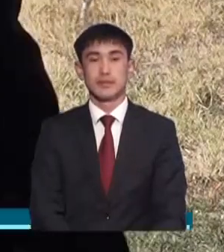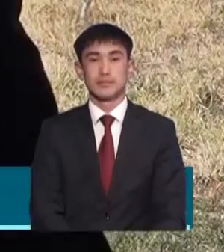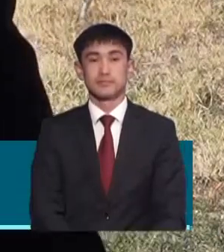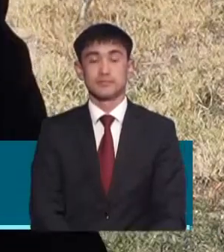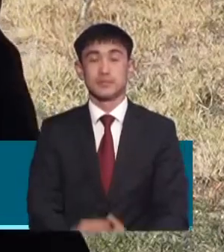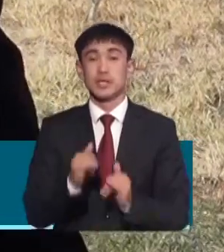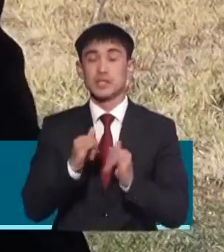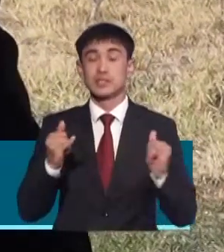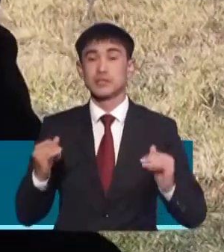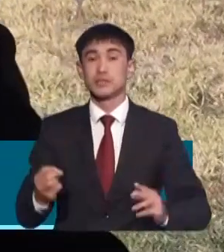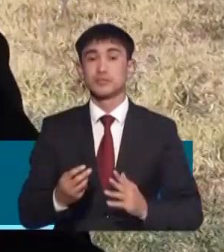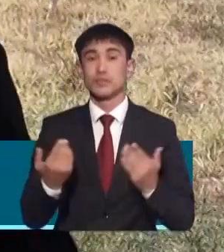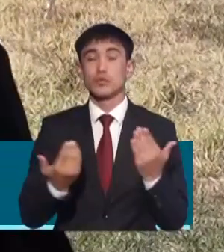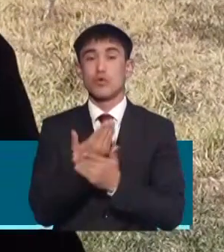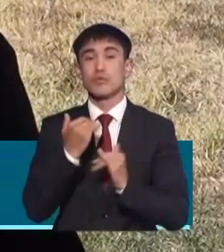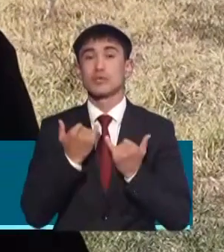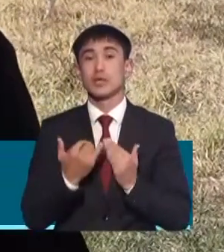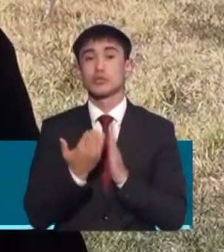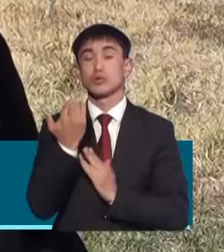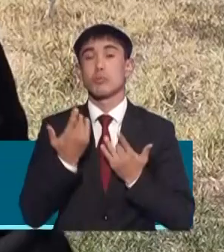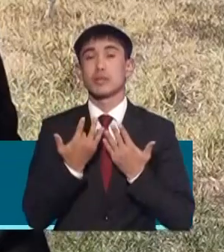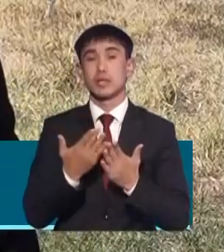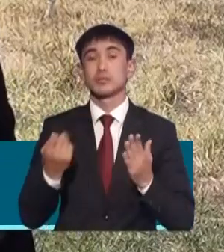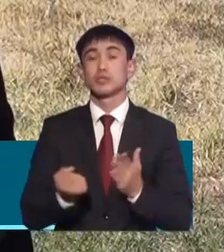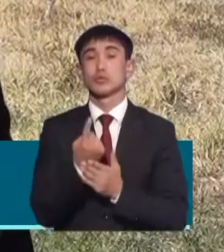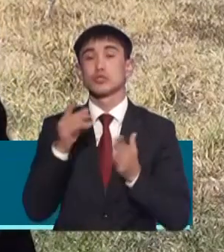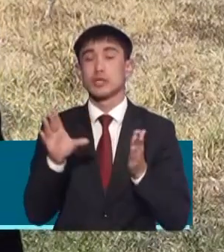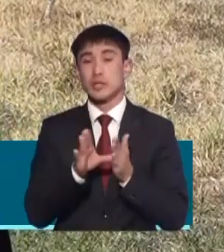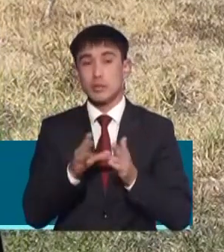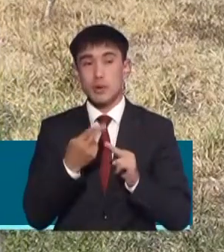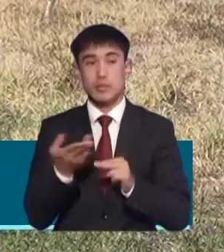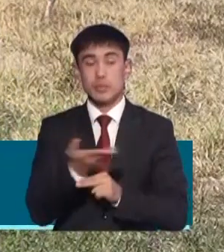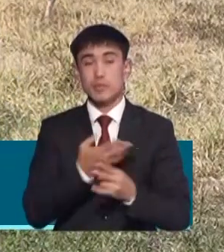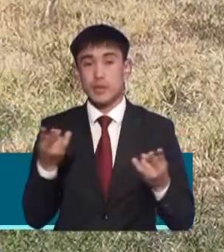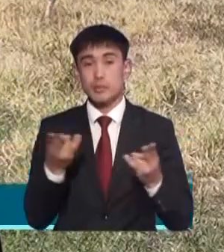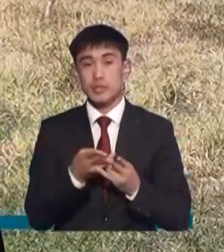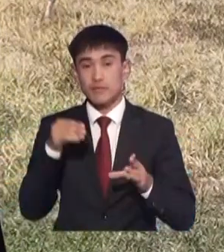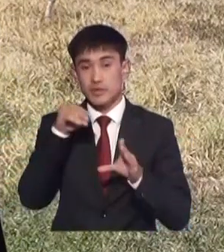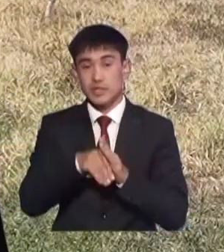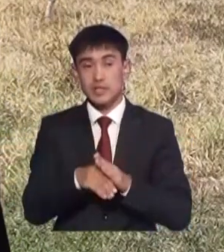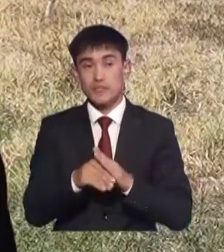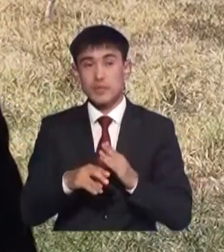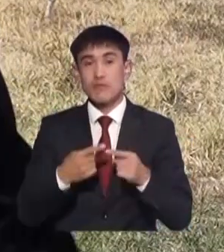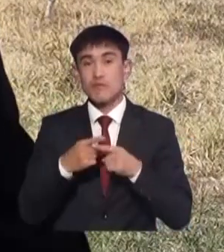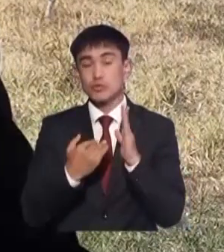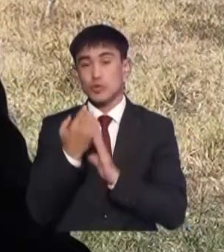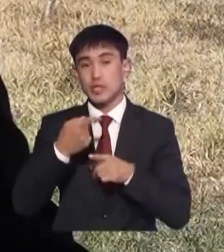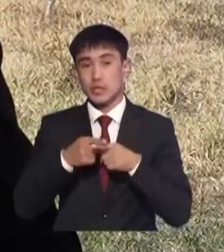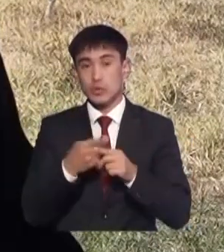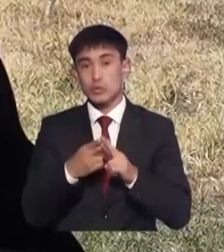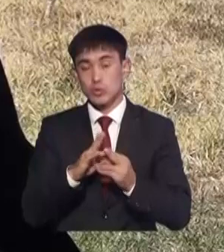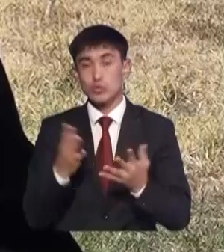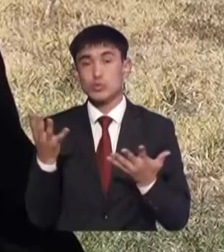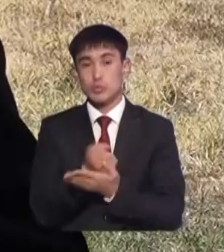С развитием цивилизации растет потребность в источниках энергии, поэтому нам необходимо внедрить передовые технологии, которые